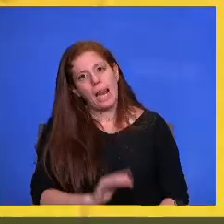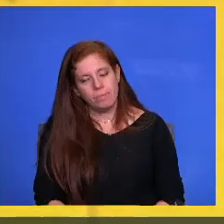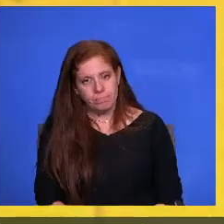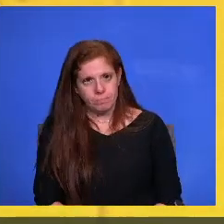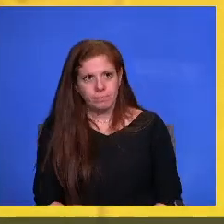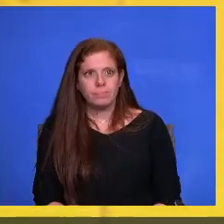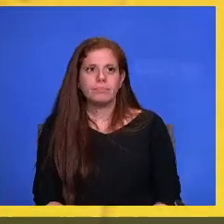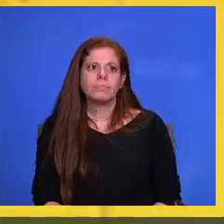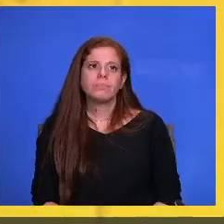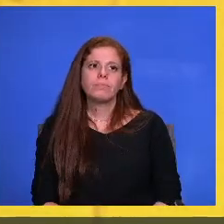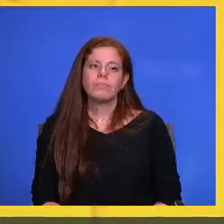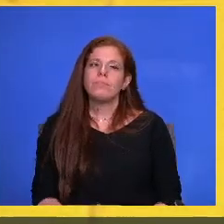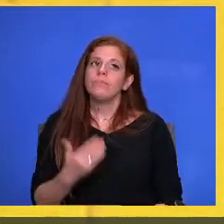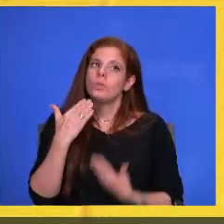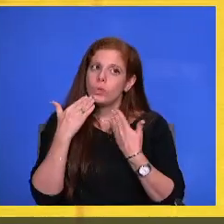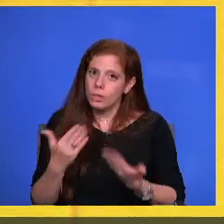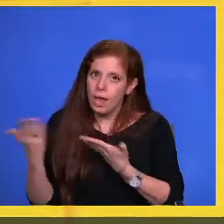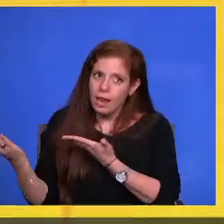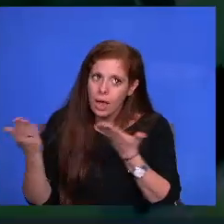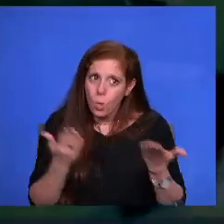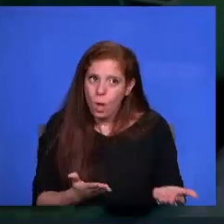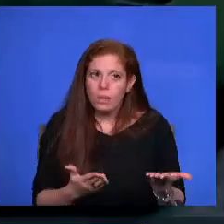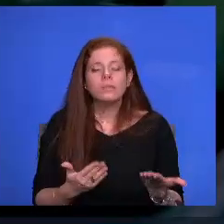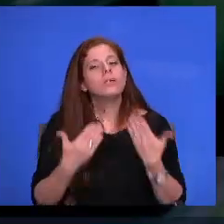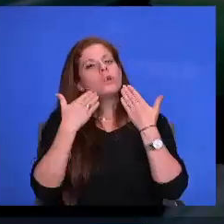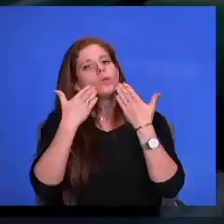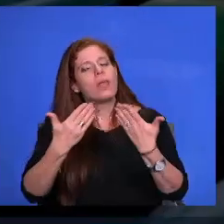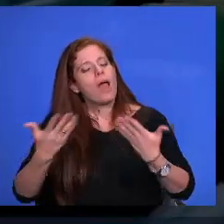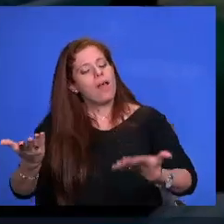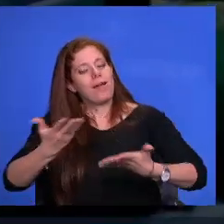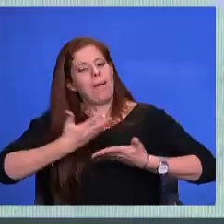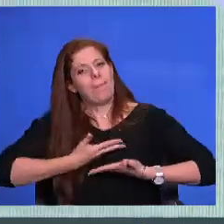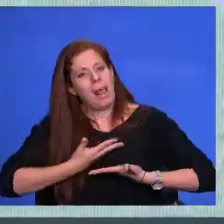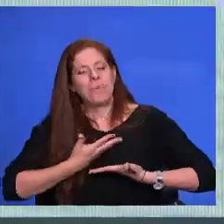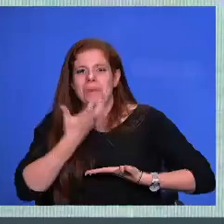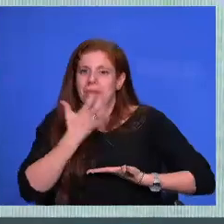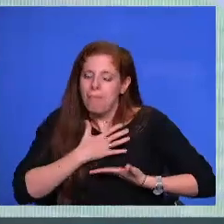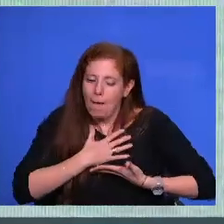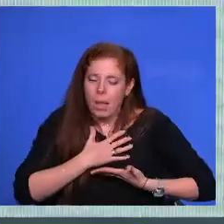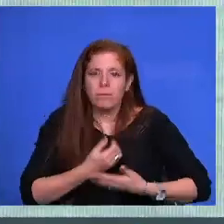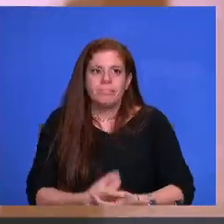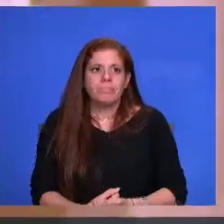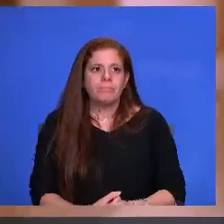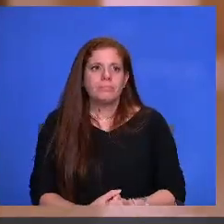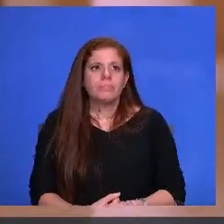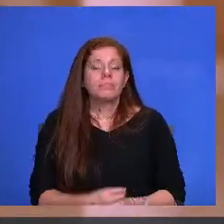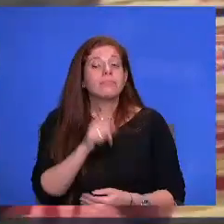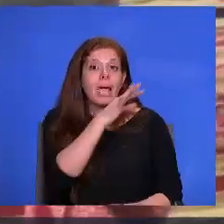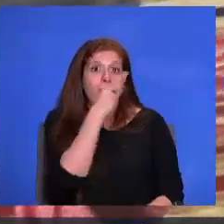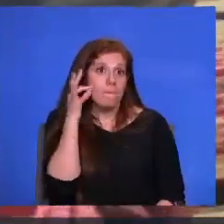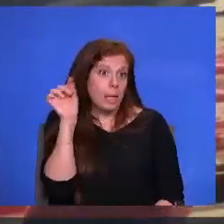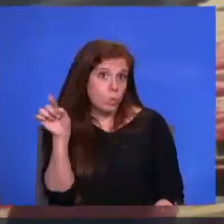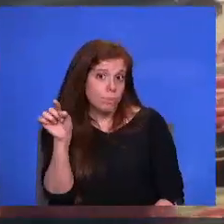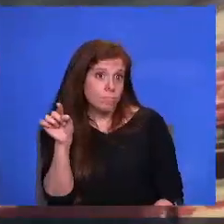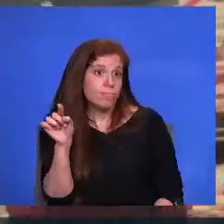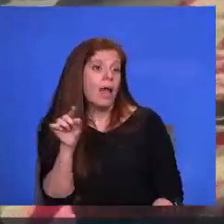Thank you for your hospitality. Thank you for your warm welcome. הם בדואים. הנושא של תרבות האירוח